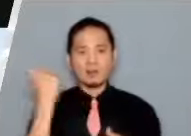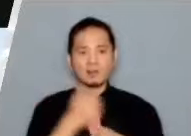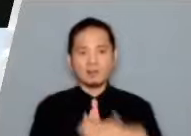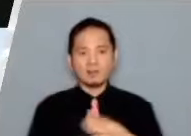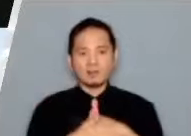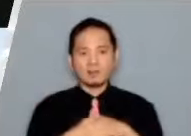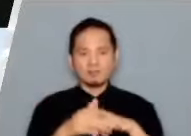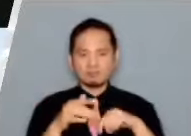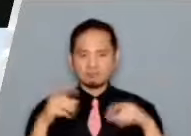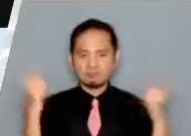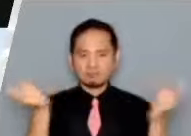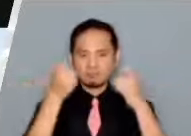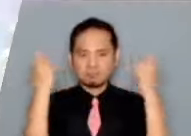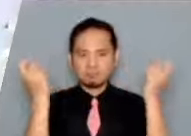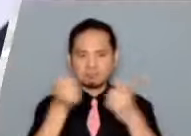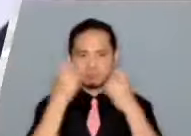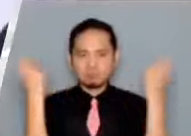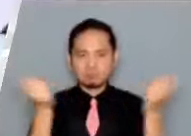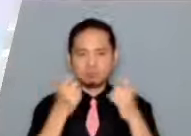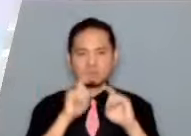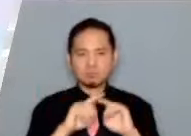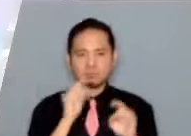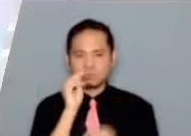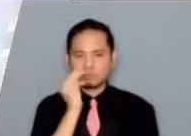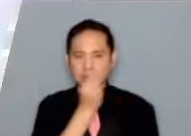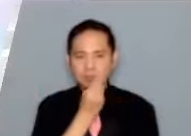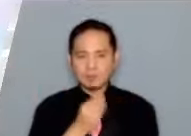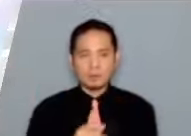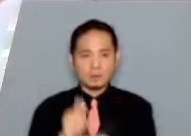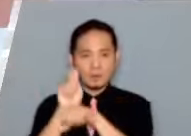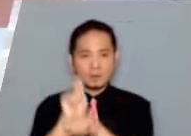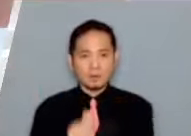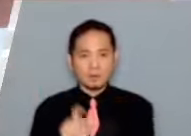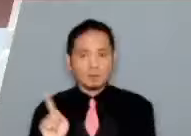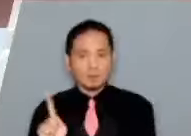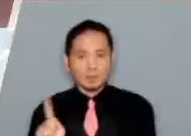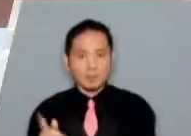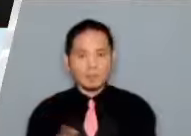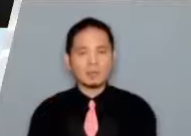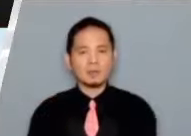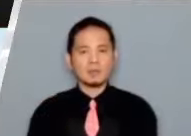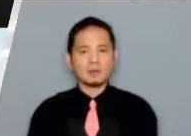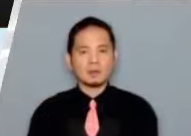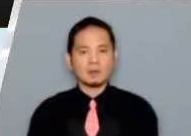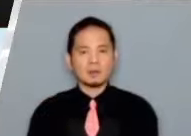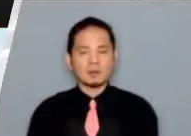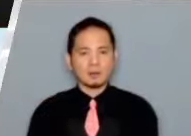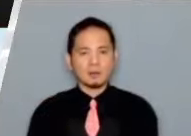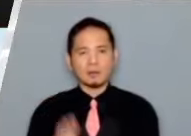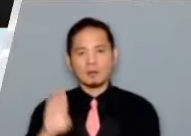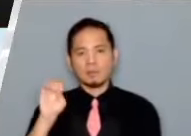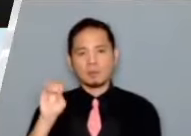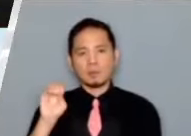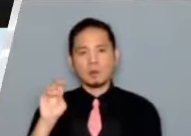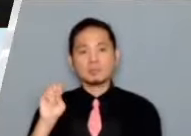sa Gaza. Ilang tradisyon din ang isinagawa sa pagsisimula ng Ramadan sa Bosnia-Herzegovina.